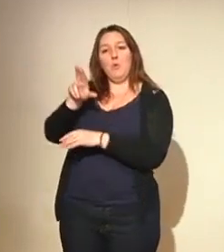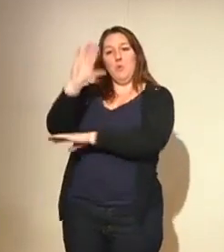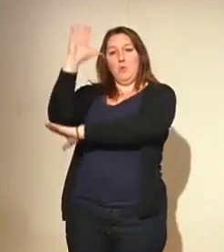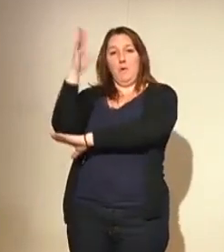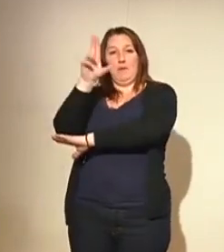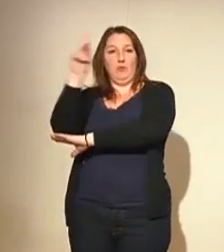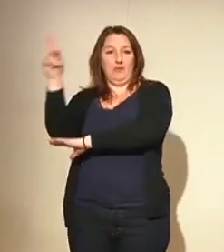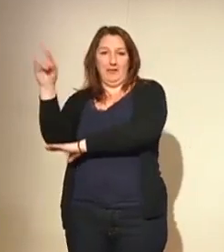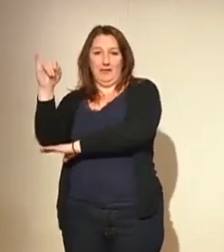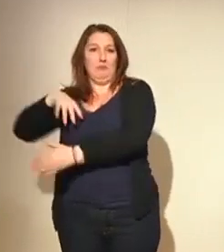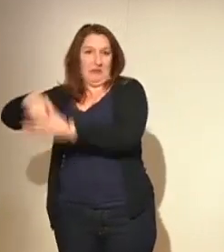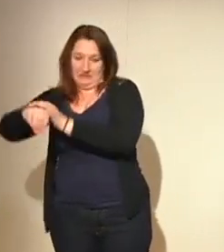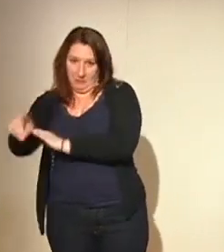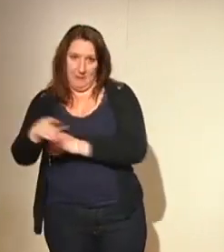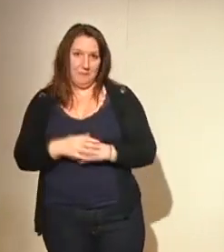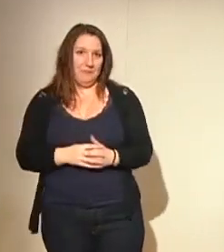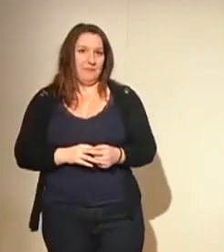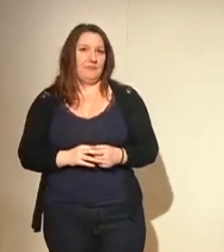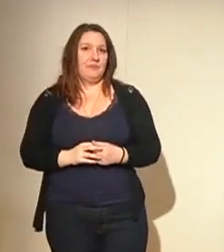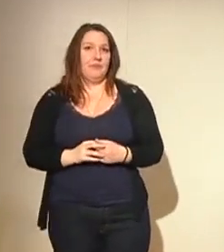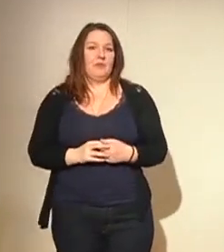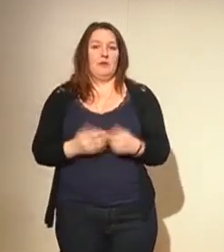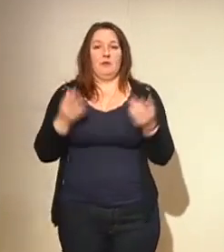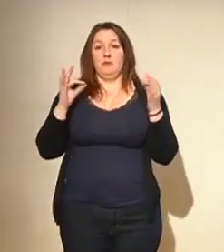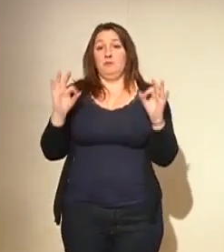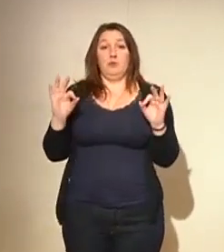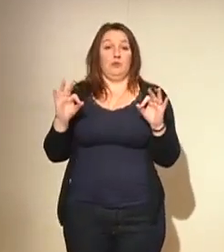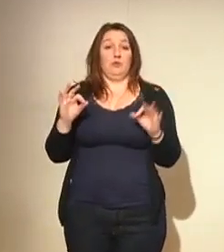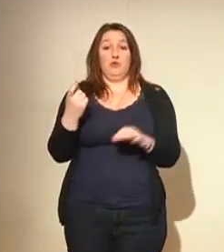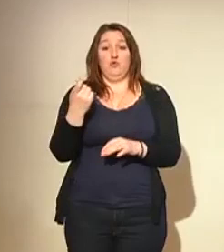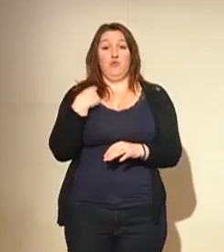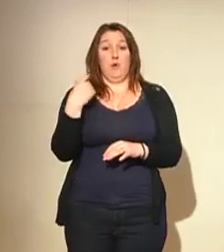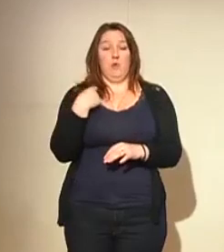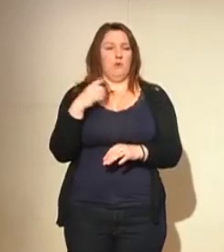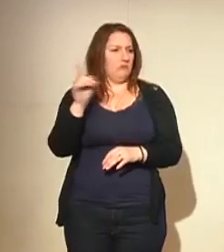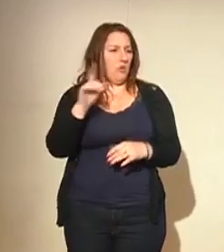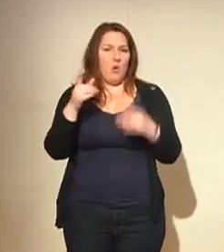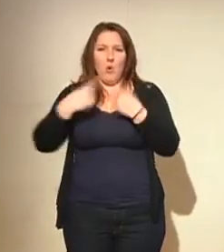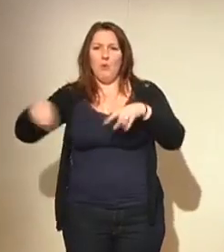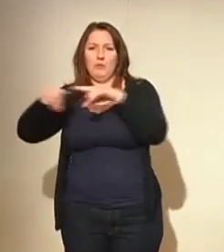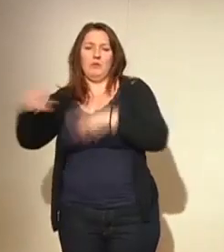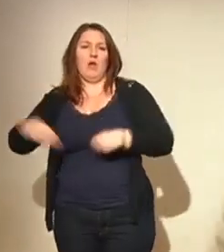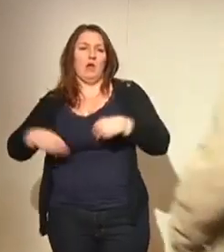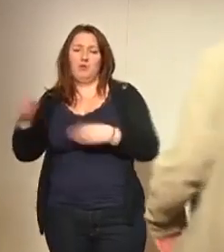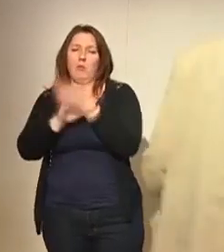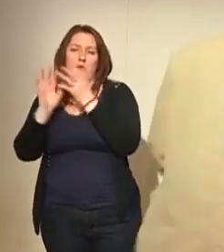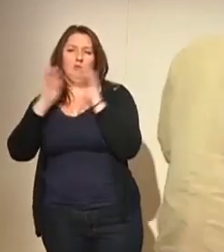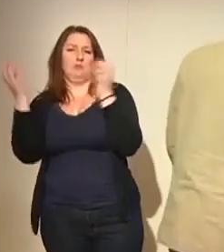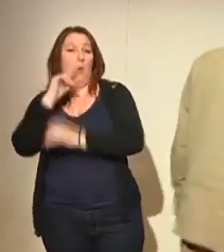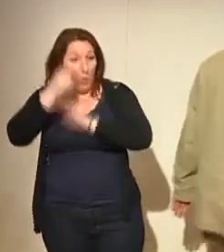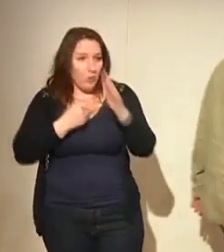prend pas part au vote et nous en avons donc fini avec cette ah non le comité directeur pardon on